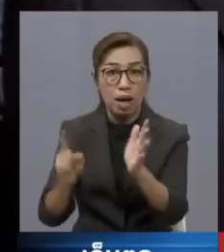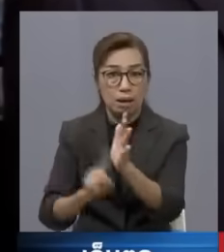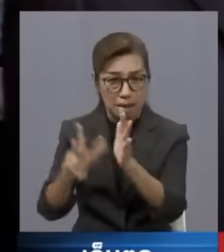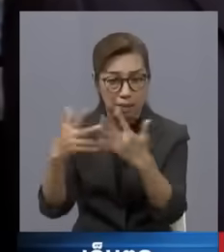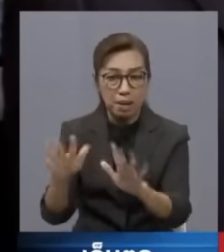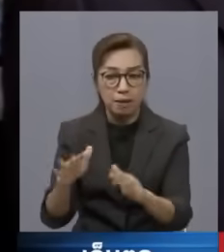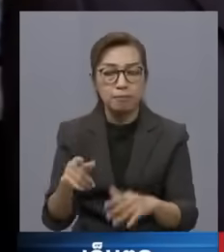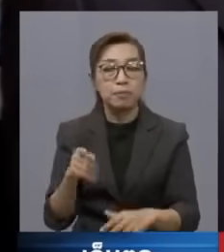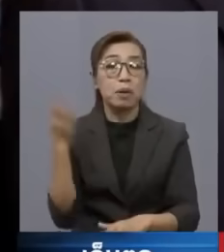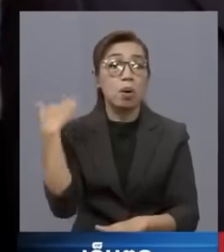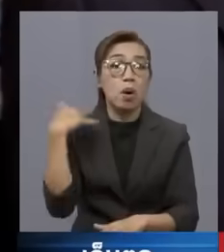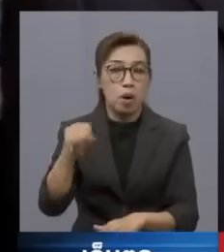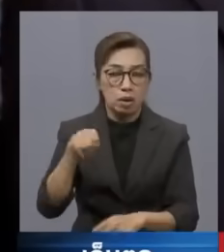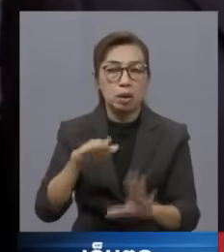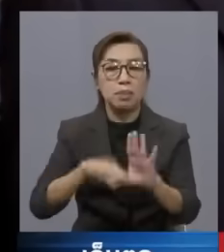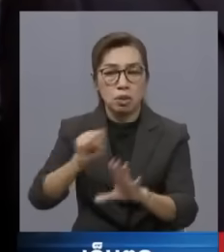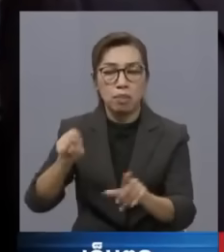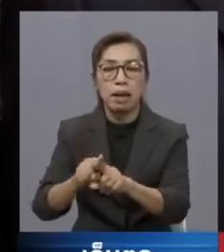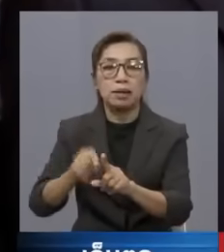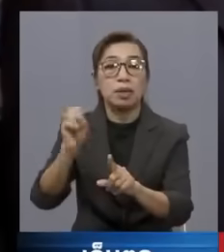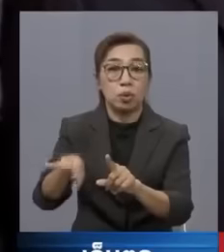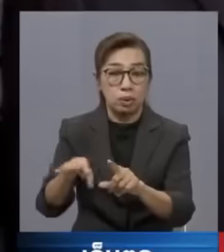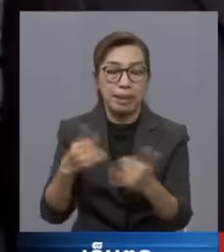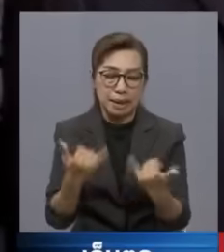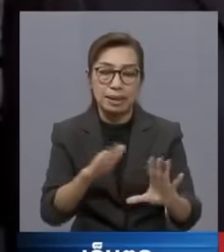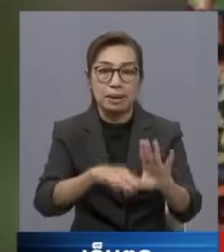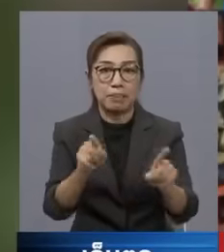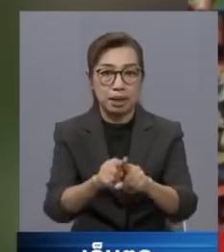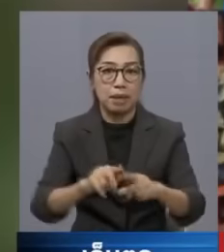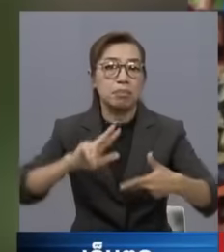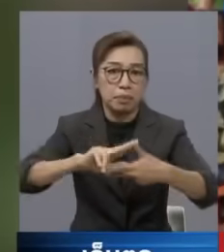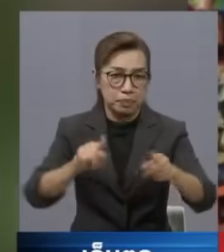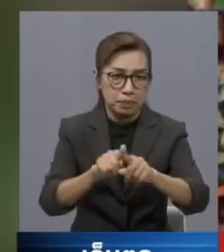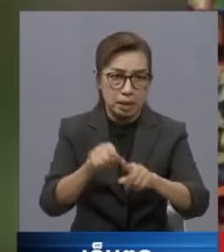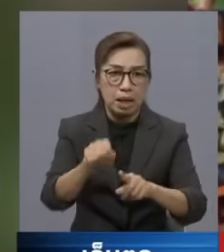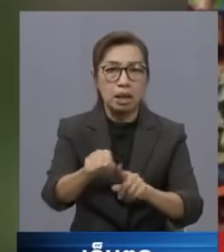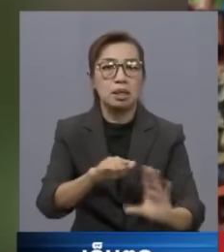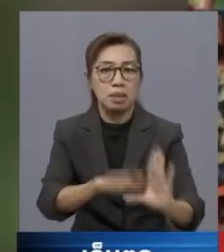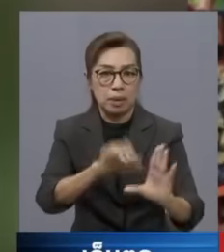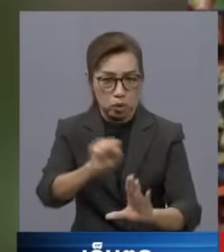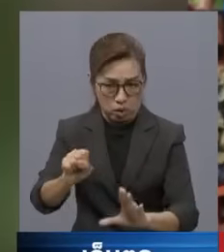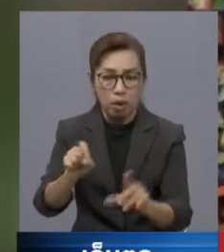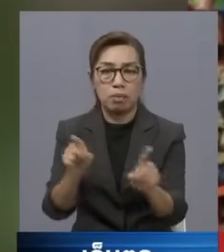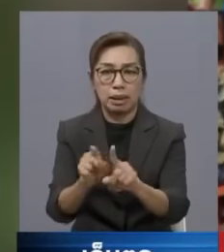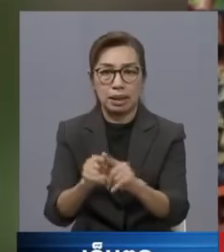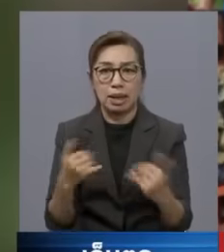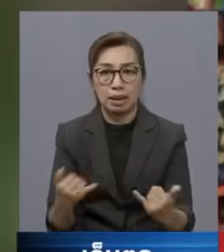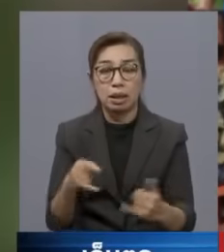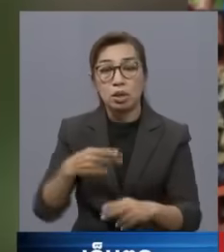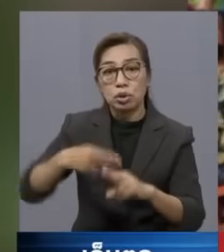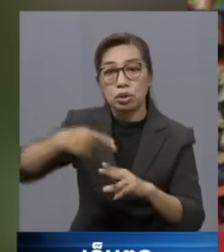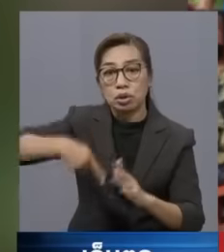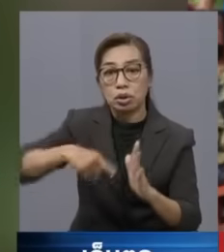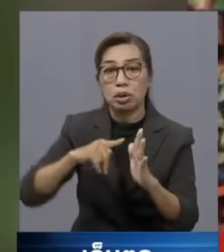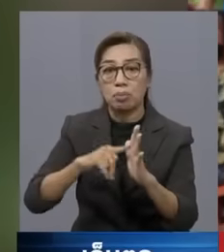กับพลังประชารัฐนะครับส่งพายัพผ่องใสอดีตผู้สมัครส.สของพรรคลงสมัครเลือกตั้งซ่อมอีกครั้งซึ่งเห็นว่าคุณพายัพ